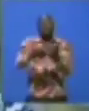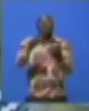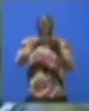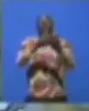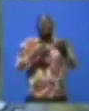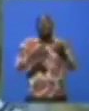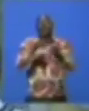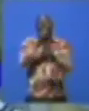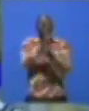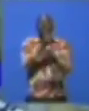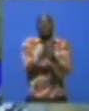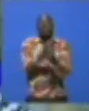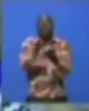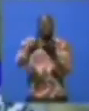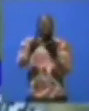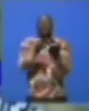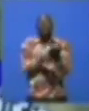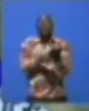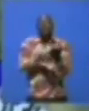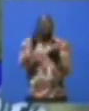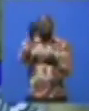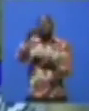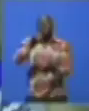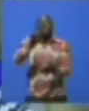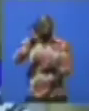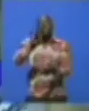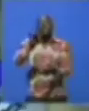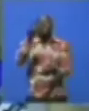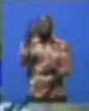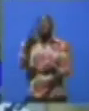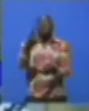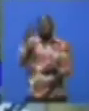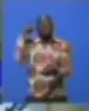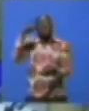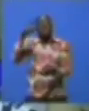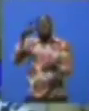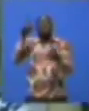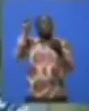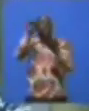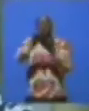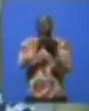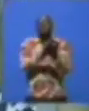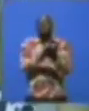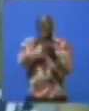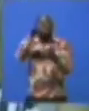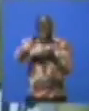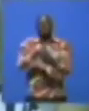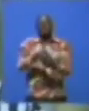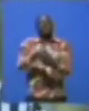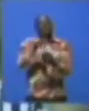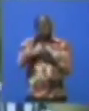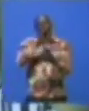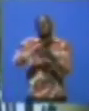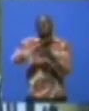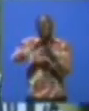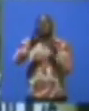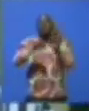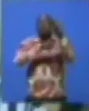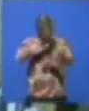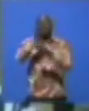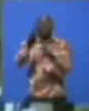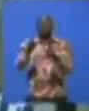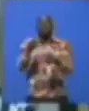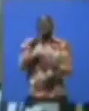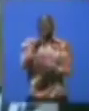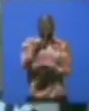loi 081 de 2015 ne prévoit plus de statut de contractuel dans la fonction publique d'État. Et eux, c'est